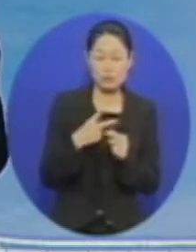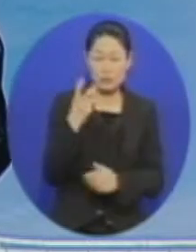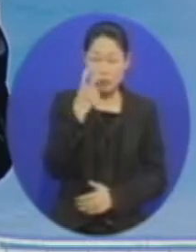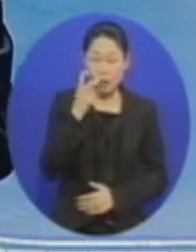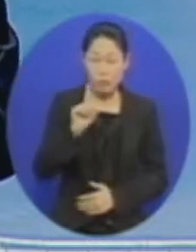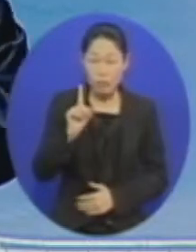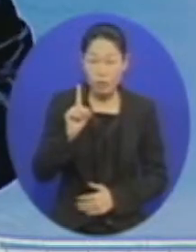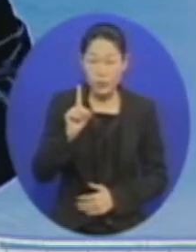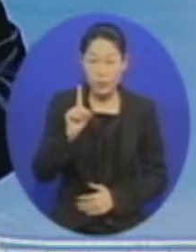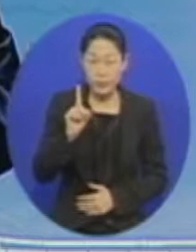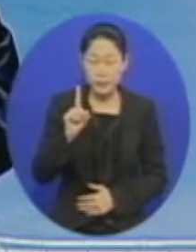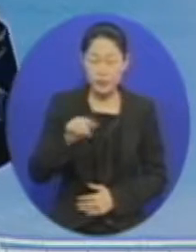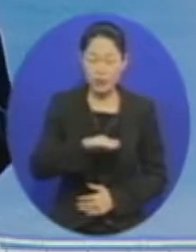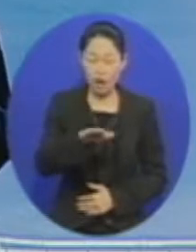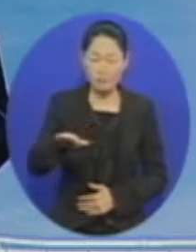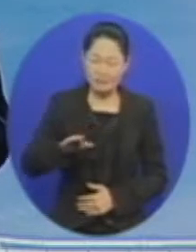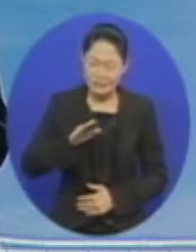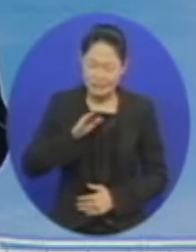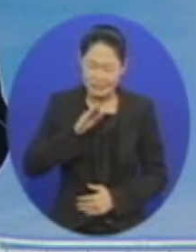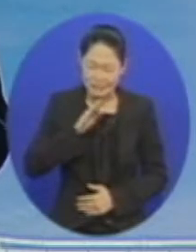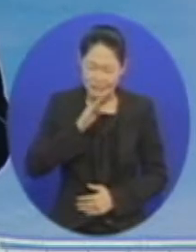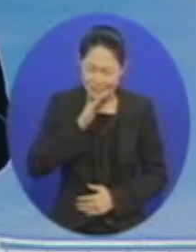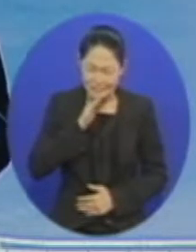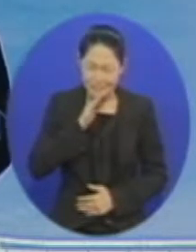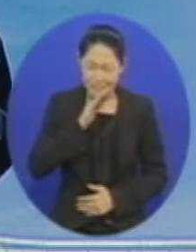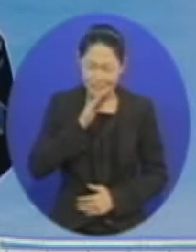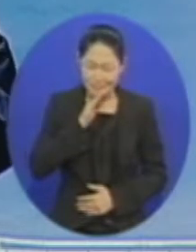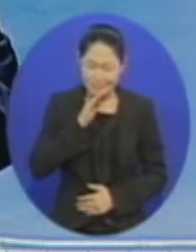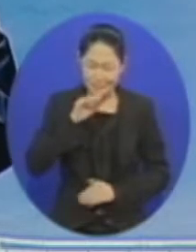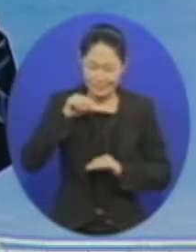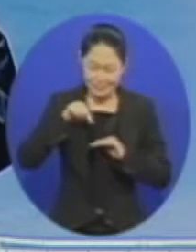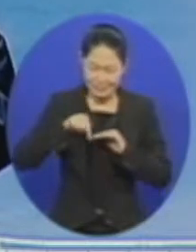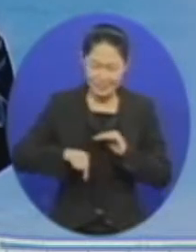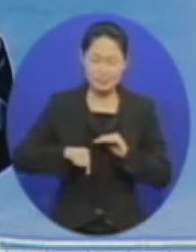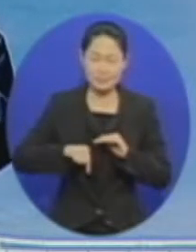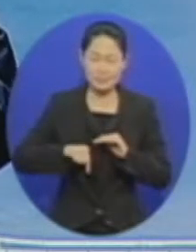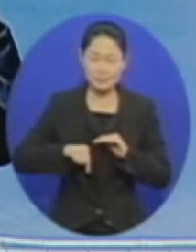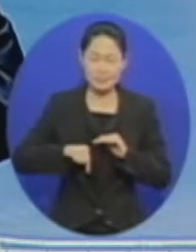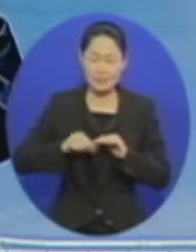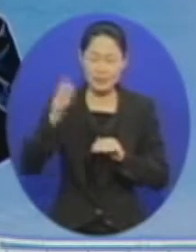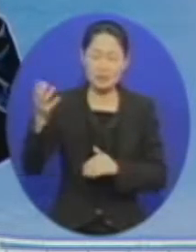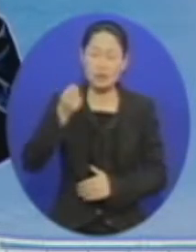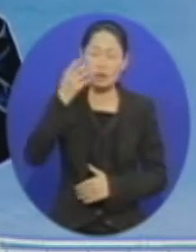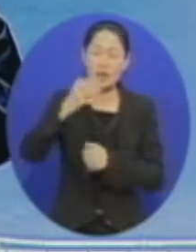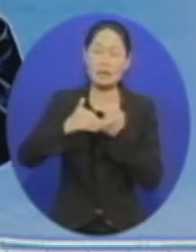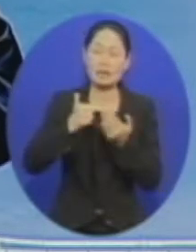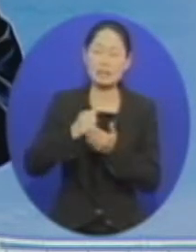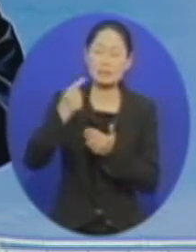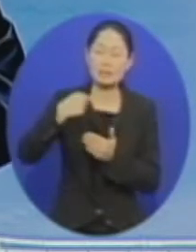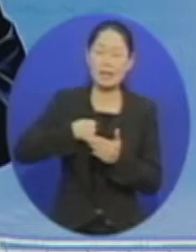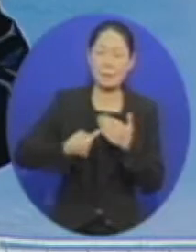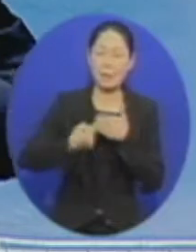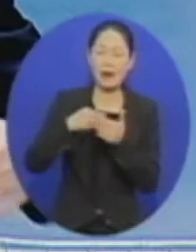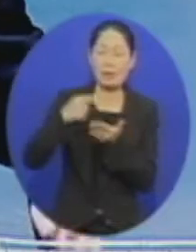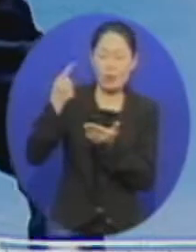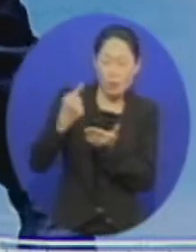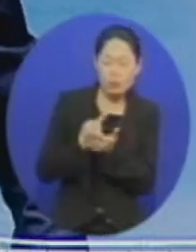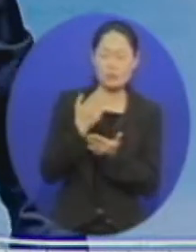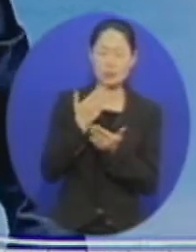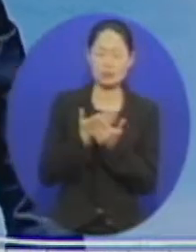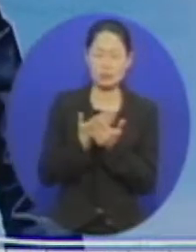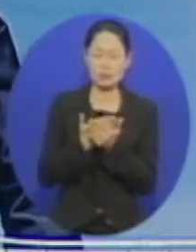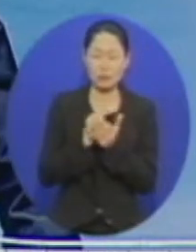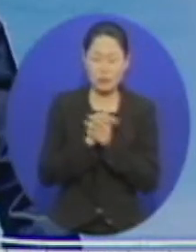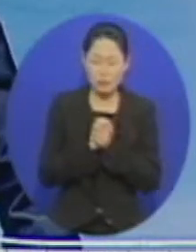것 여러분은 정말 진지하게 성령 하나님 제 마음에 오시옵소서 그렇게